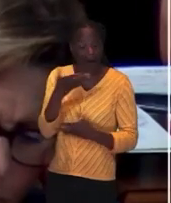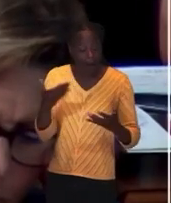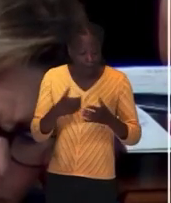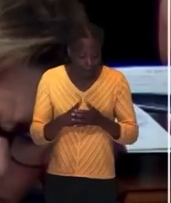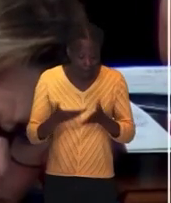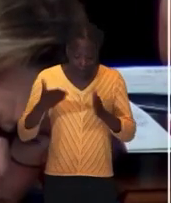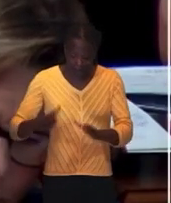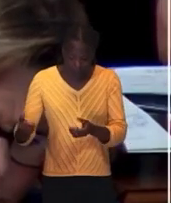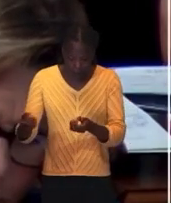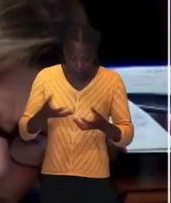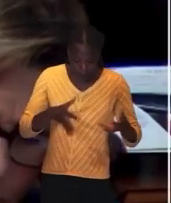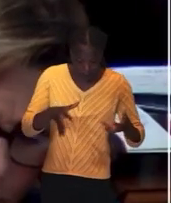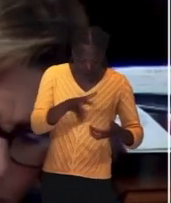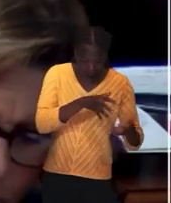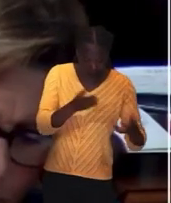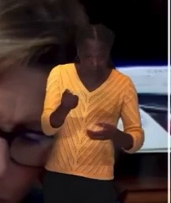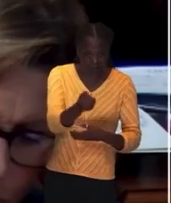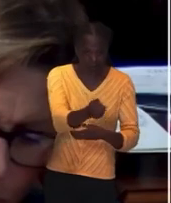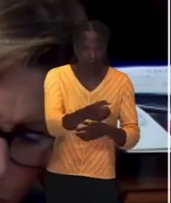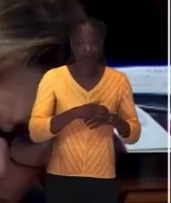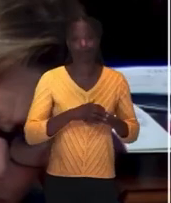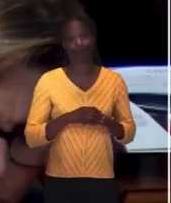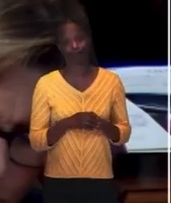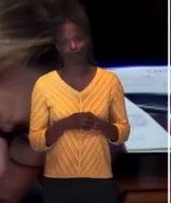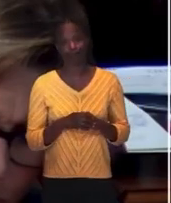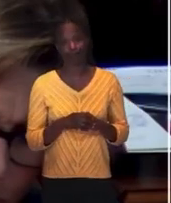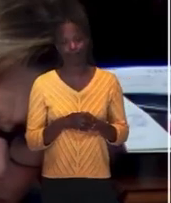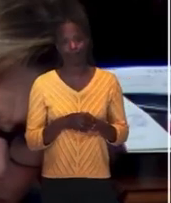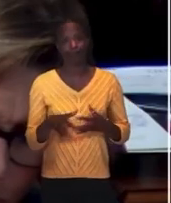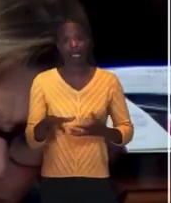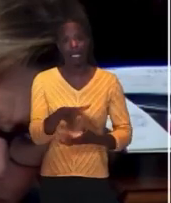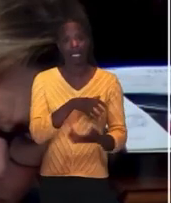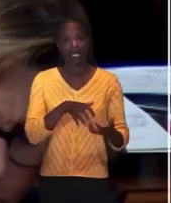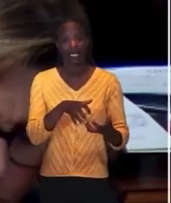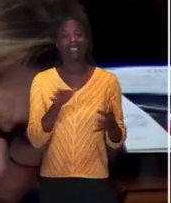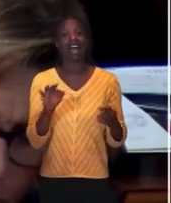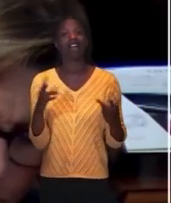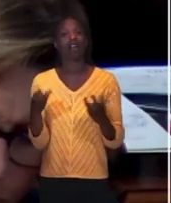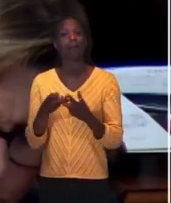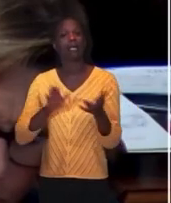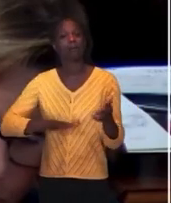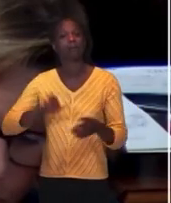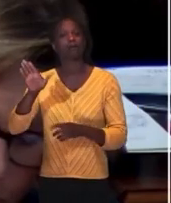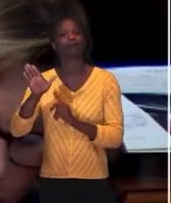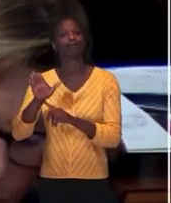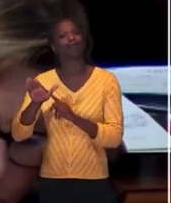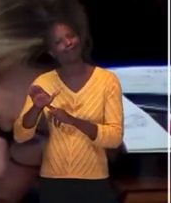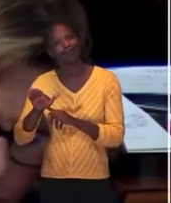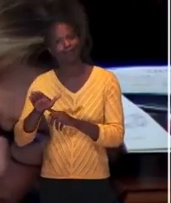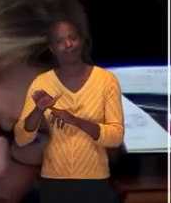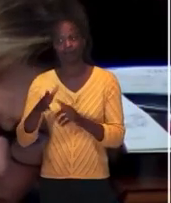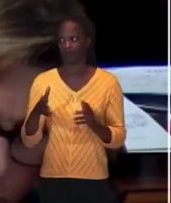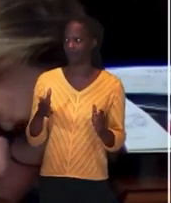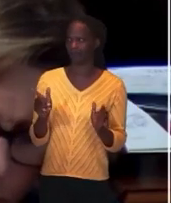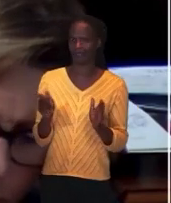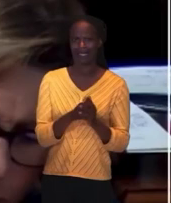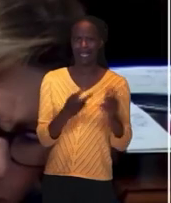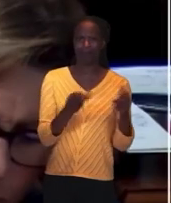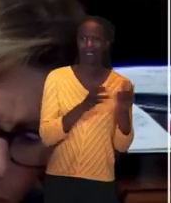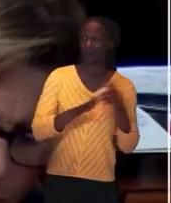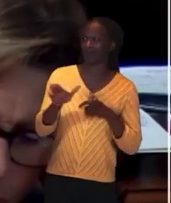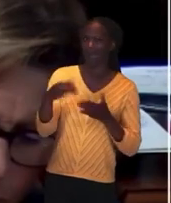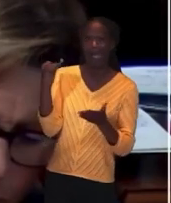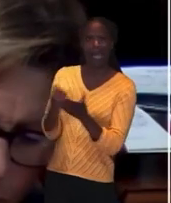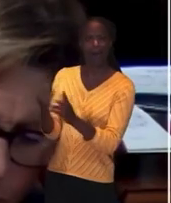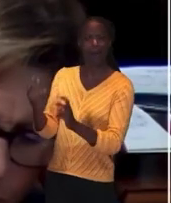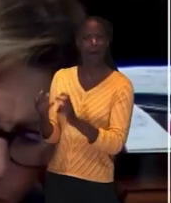les crises que nous traversons. Les crises que nous traversons, c'est l'inflation d'abord. Au moment de l'inflation, vous augmentez les impôts, vous augmentez les tarifs, les taxes, on